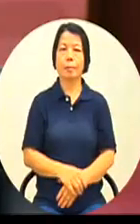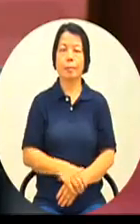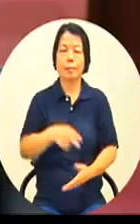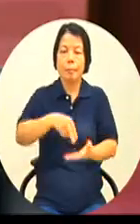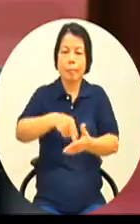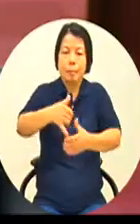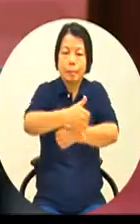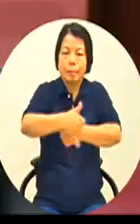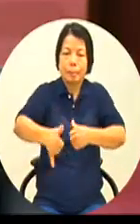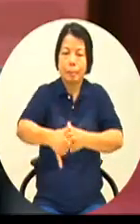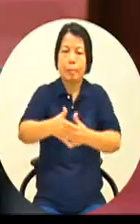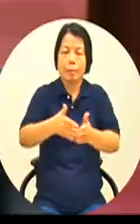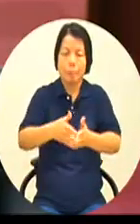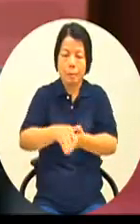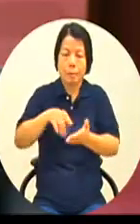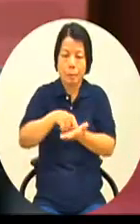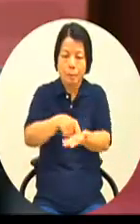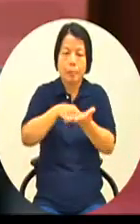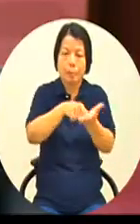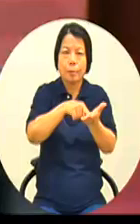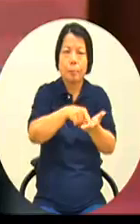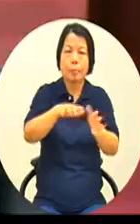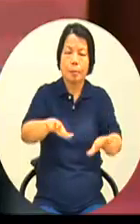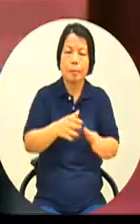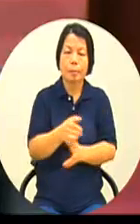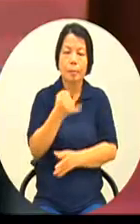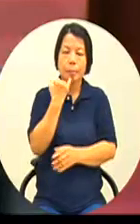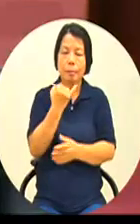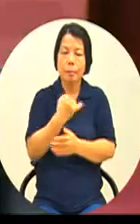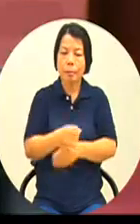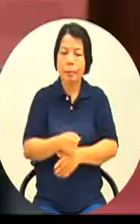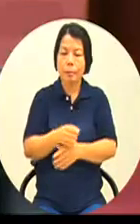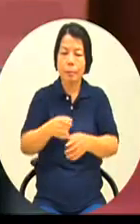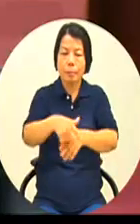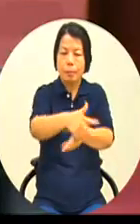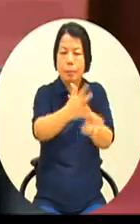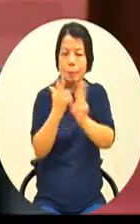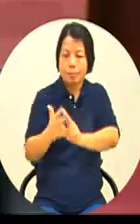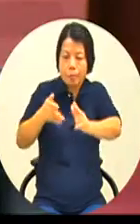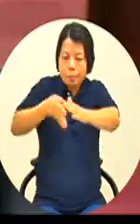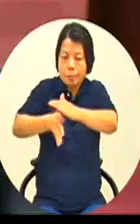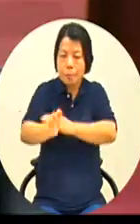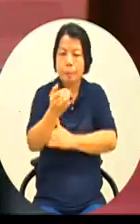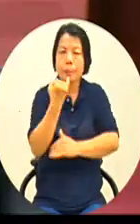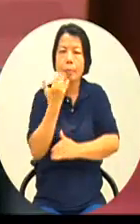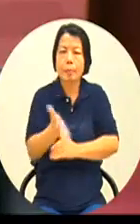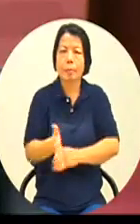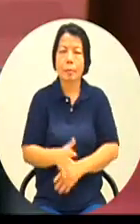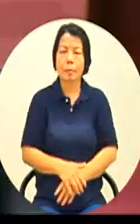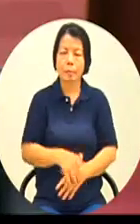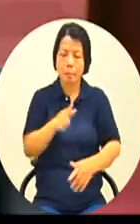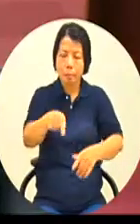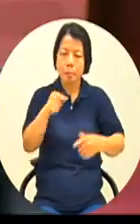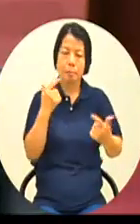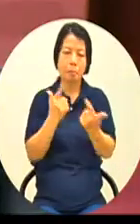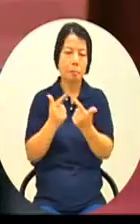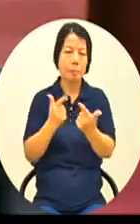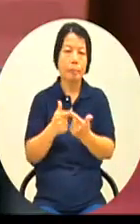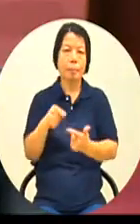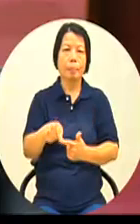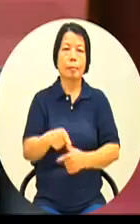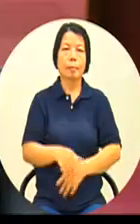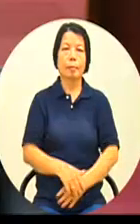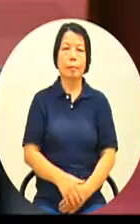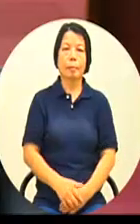取对不对吼？就是讲是不是让阮两对凤山溪了对不对吼？啊，了起来，安尼是较符合啦吼，符合迄、那